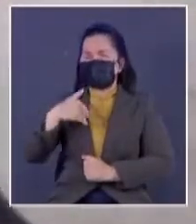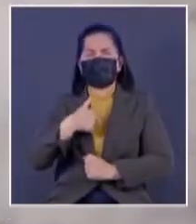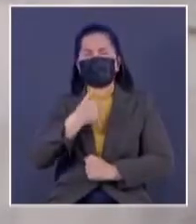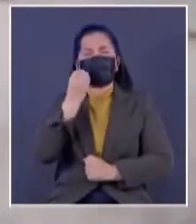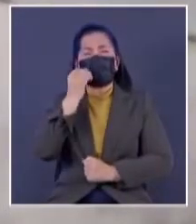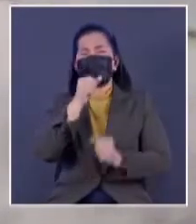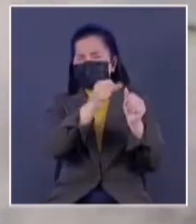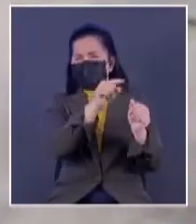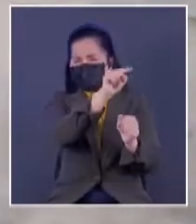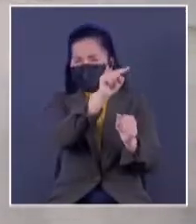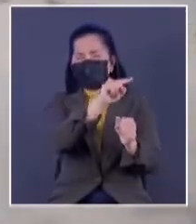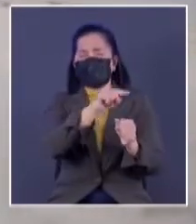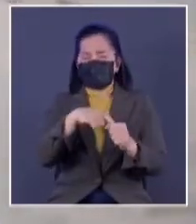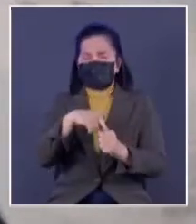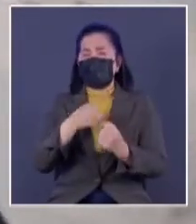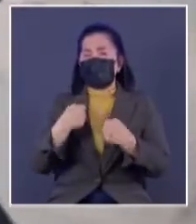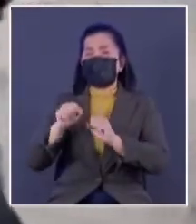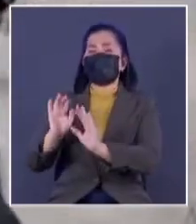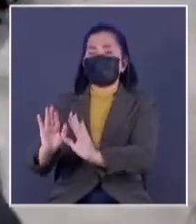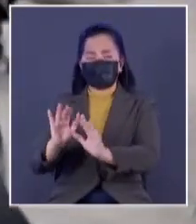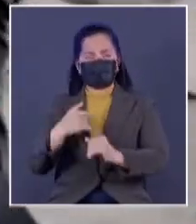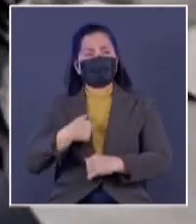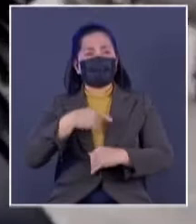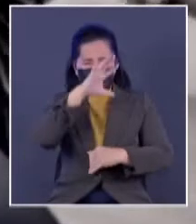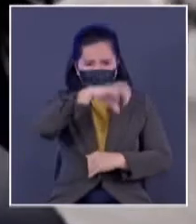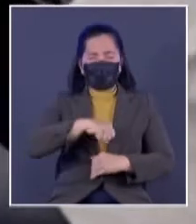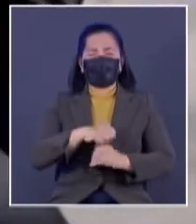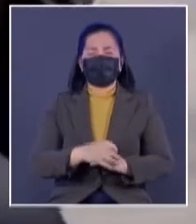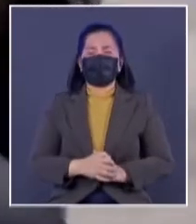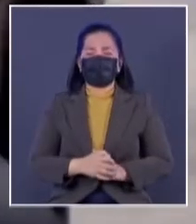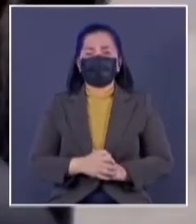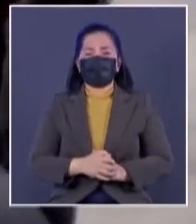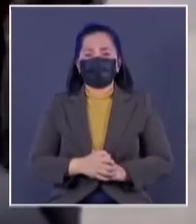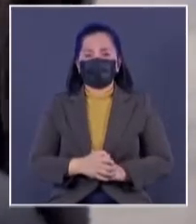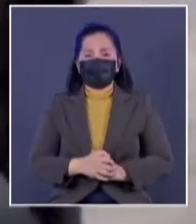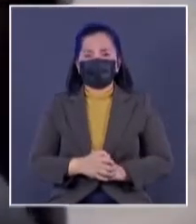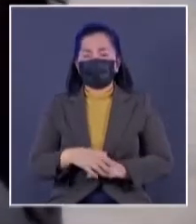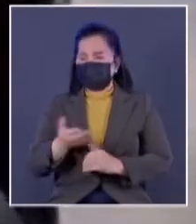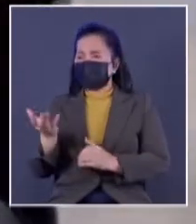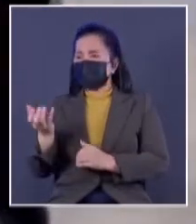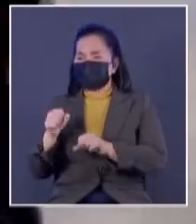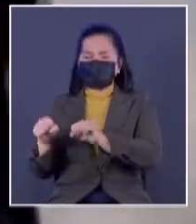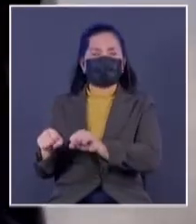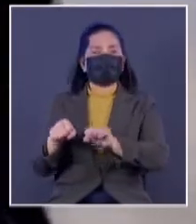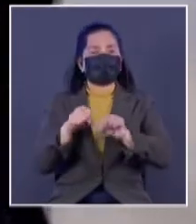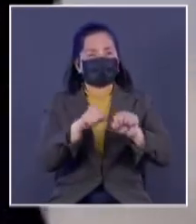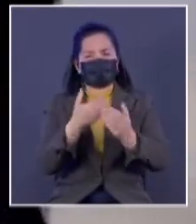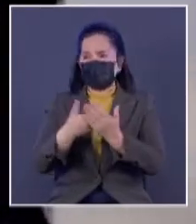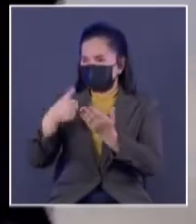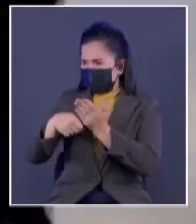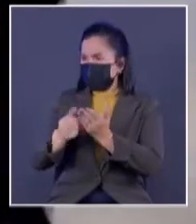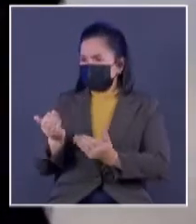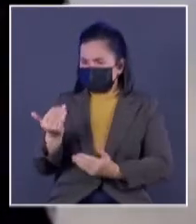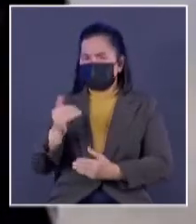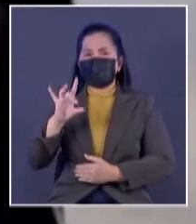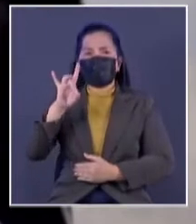สารที่บ้านมาให้แล้วจะทิ้งรถไว้ที่ร้านนี่แหละเพื่อเป็นหลักฐาน ครับ แล้วก็จะเอารถของที่ร้านไปแทนพร้อมกับของเงินมัดจำด้วย